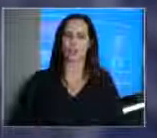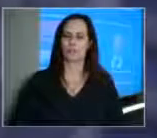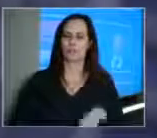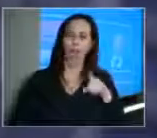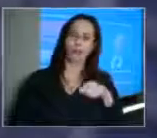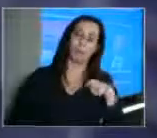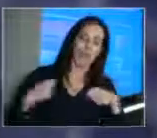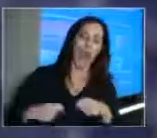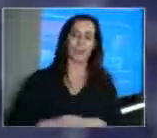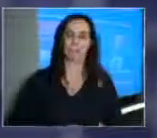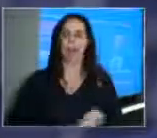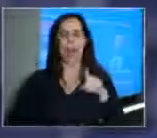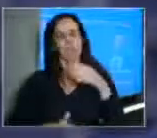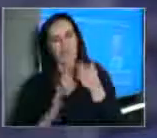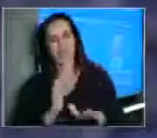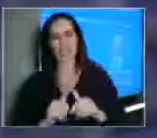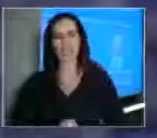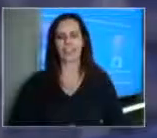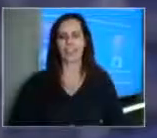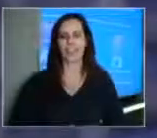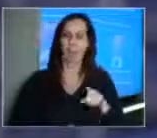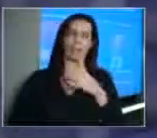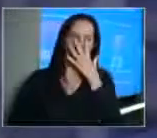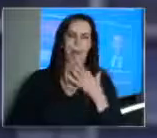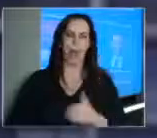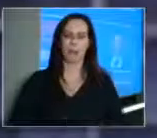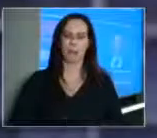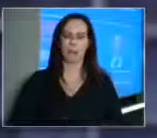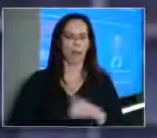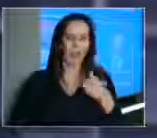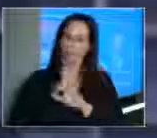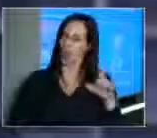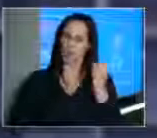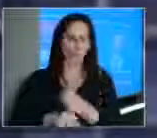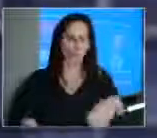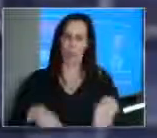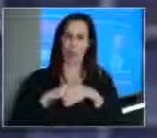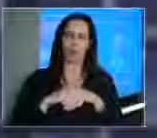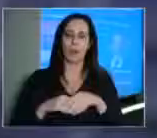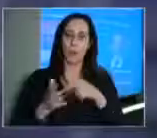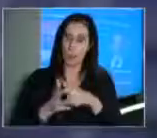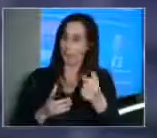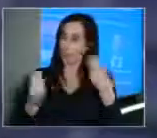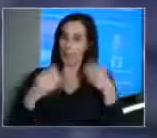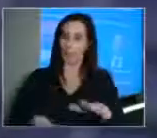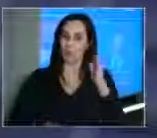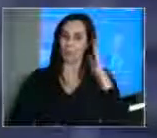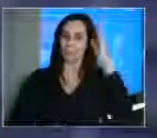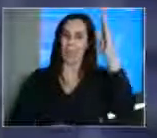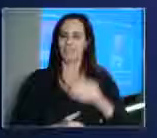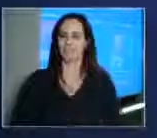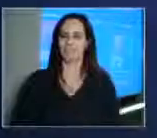את פשרנית, את ותרנית, את תמימה. ככה לא עושים שלום. בגללך כמעט איבדנו את